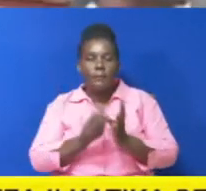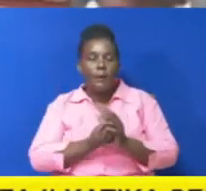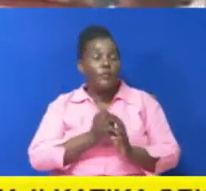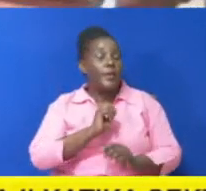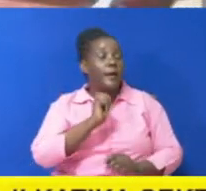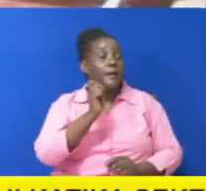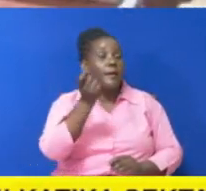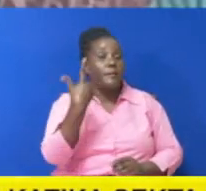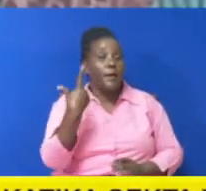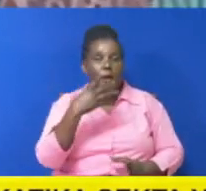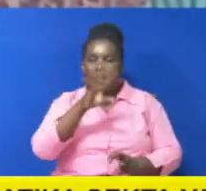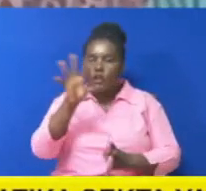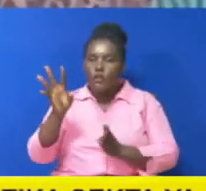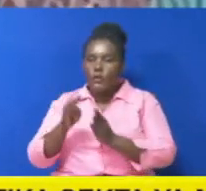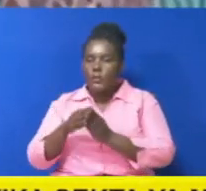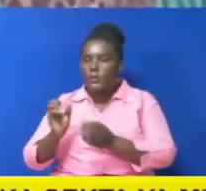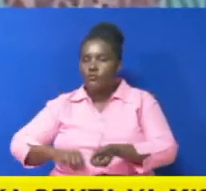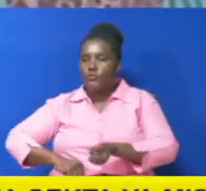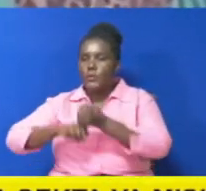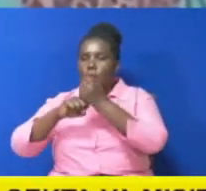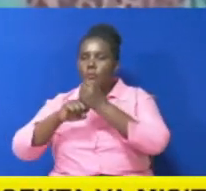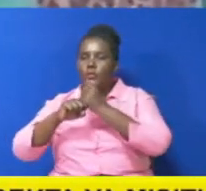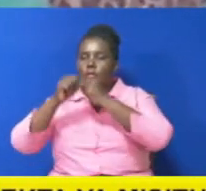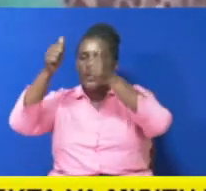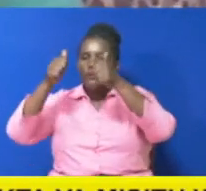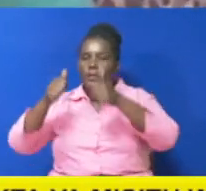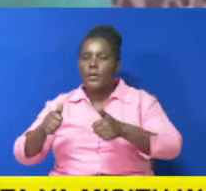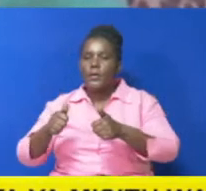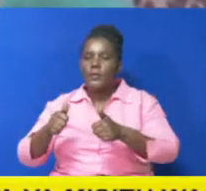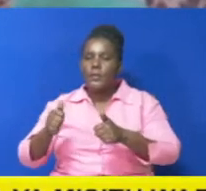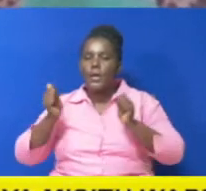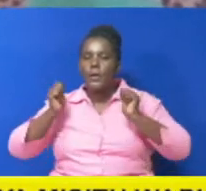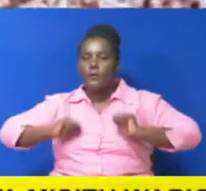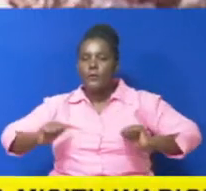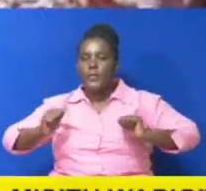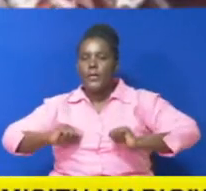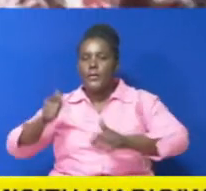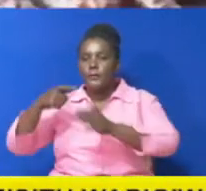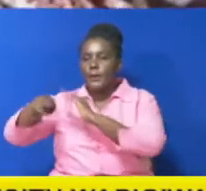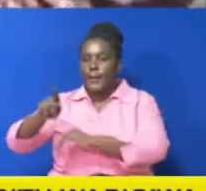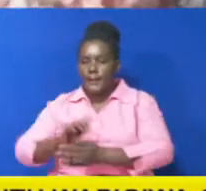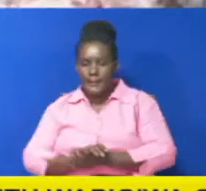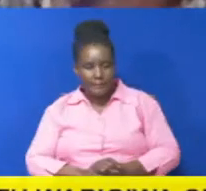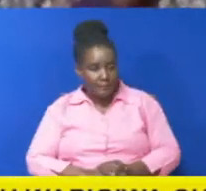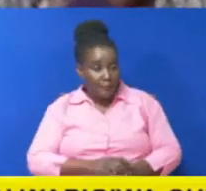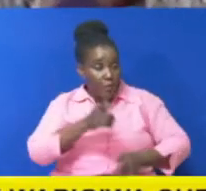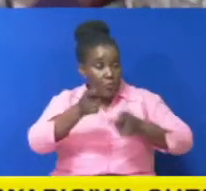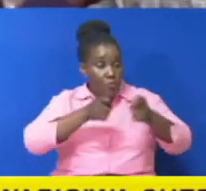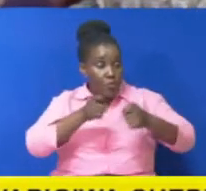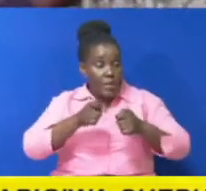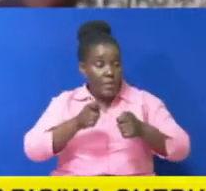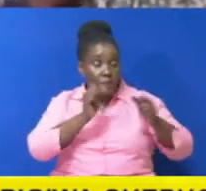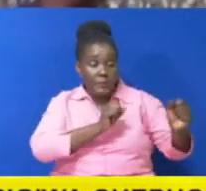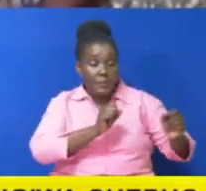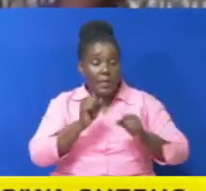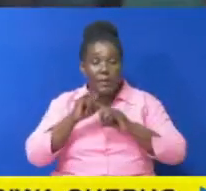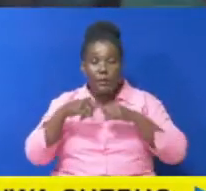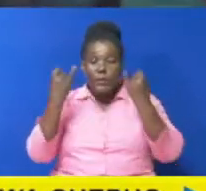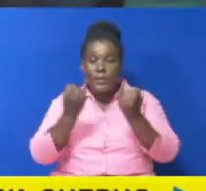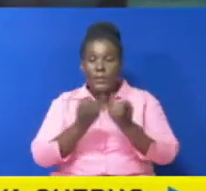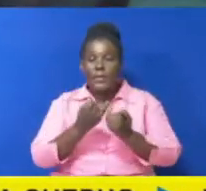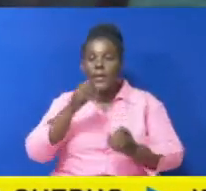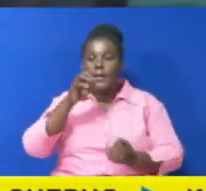ikiwa ni juhudi za kuunga mkono kutangaza utalii wa ndani. Josephat Lusoko ni mkurugenzi mtendaji wa taasisi